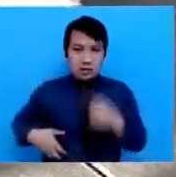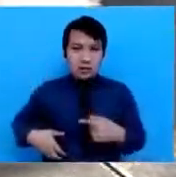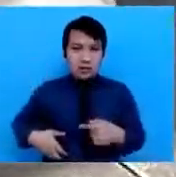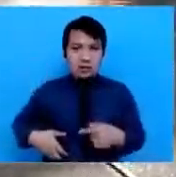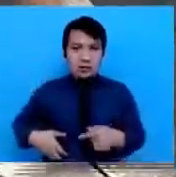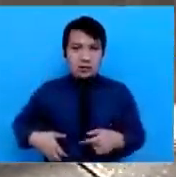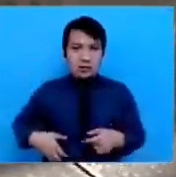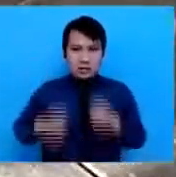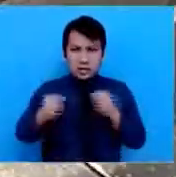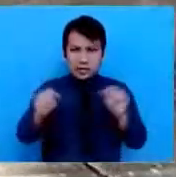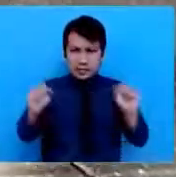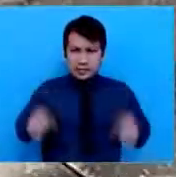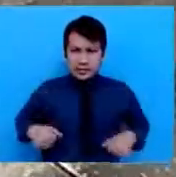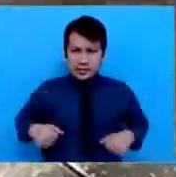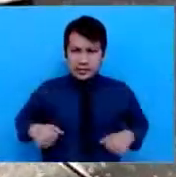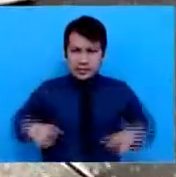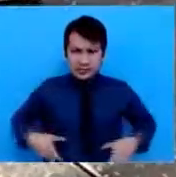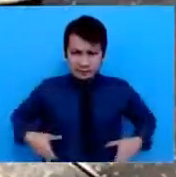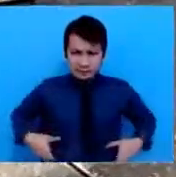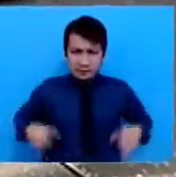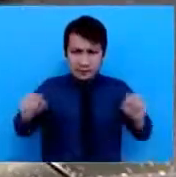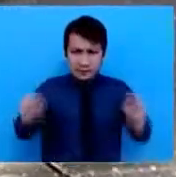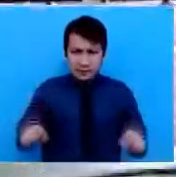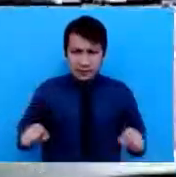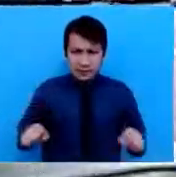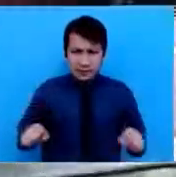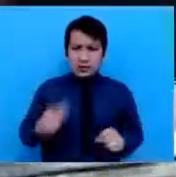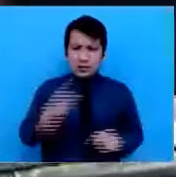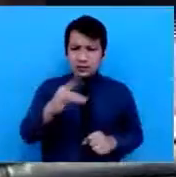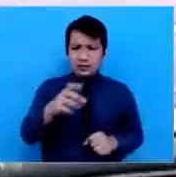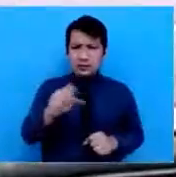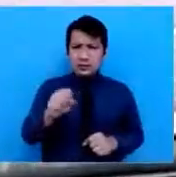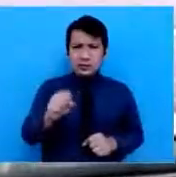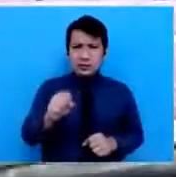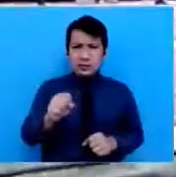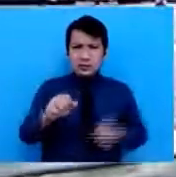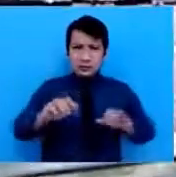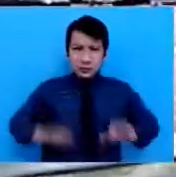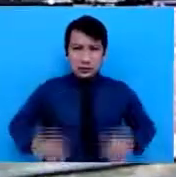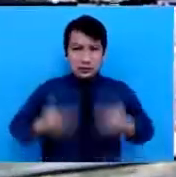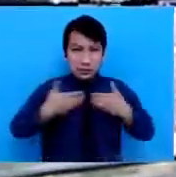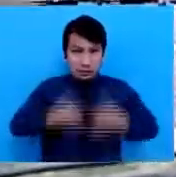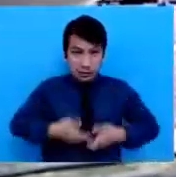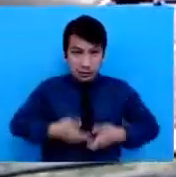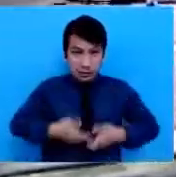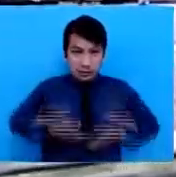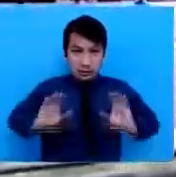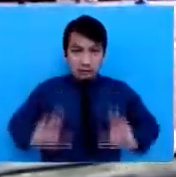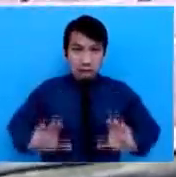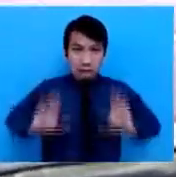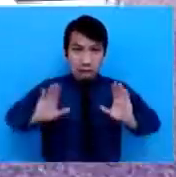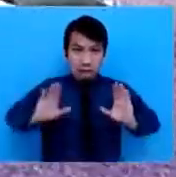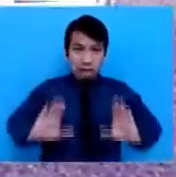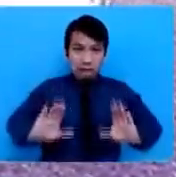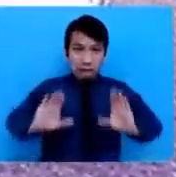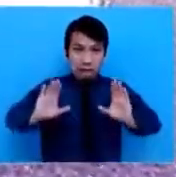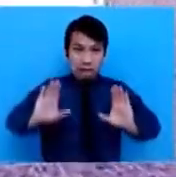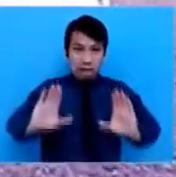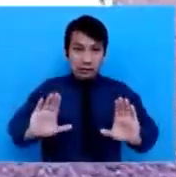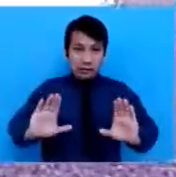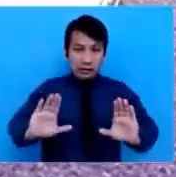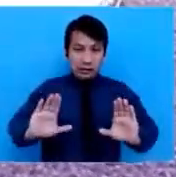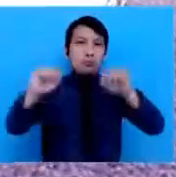hinge exercises katulad ng deadlift. Para sa upper body, ang simpleng push-up exercise ay